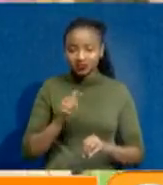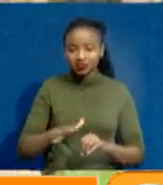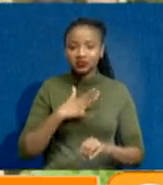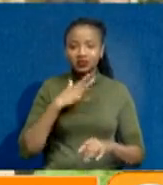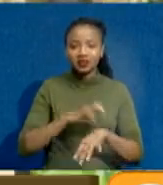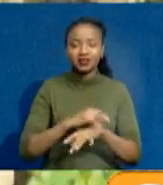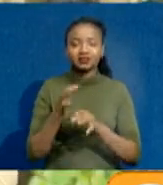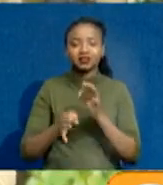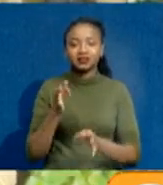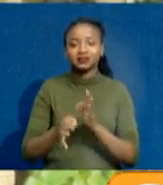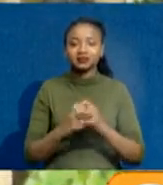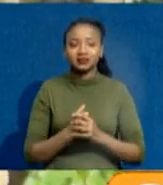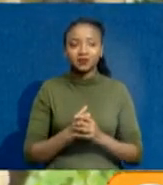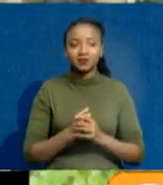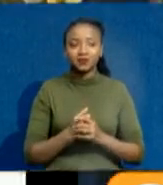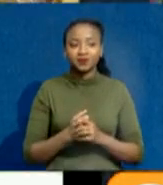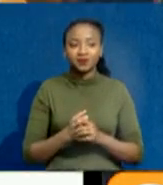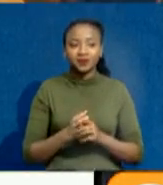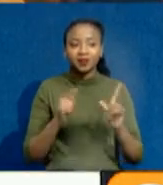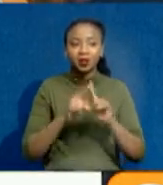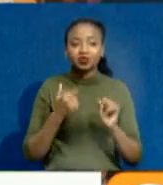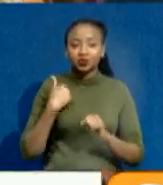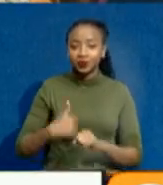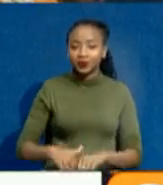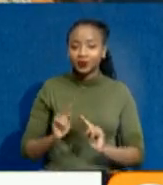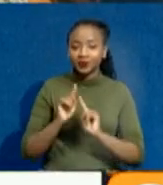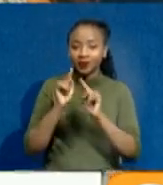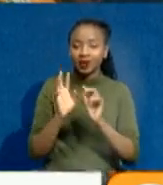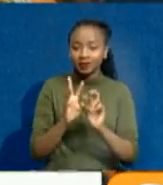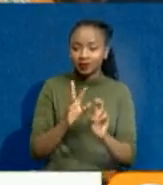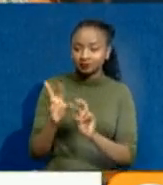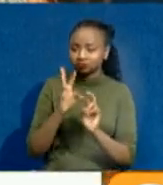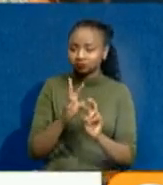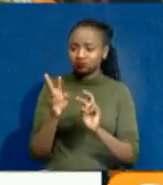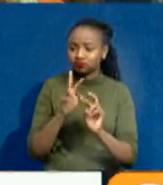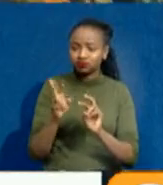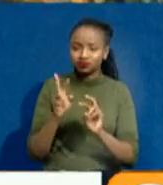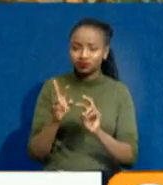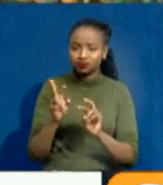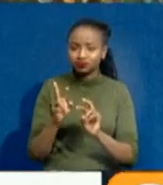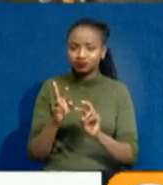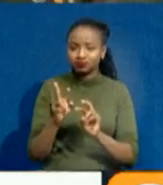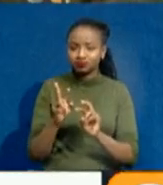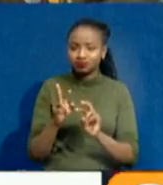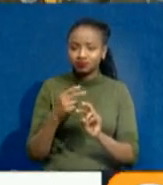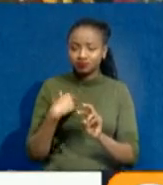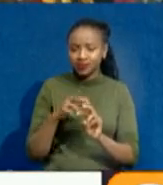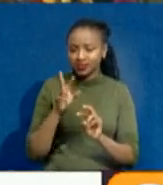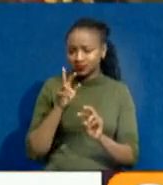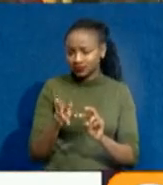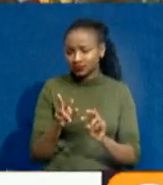ishukuliwe. Nikikuja nikaangalia kwa sijui ni nasema ametoka aje, nikaangalia